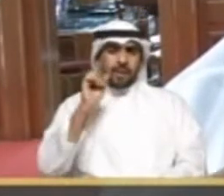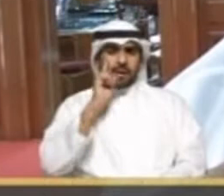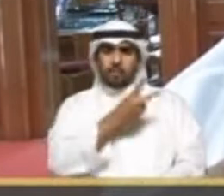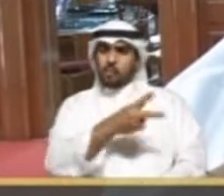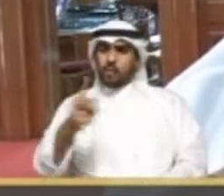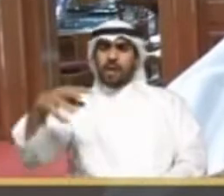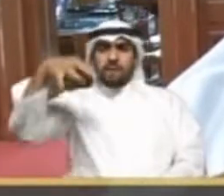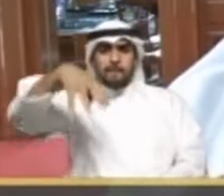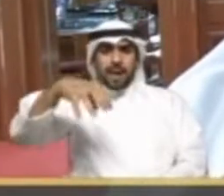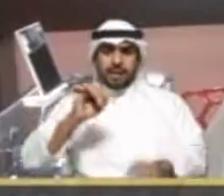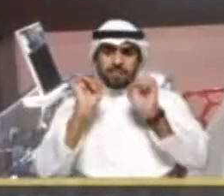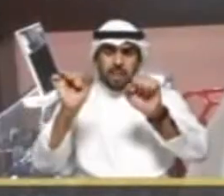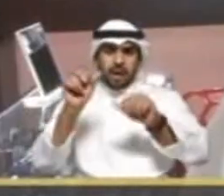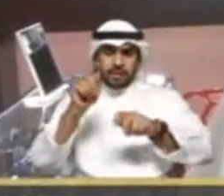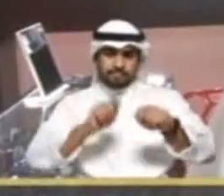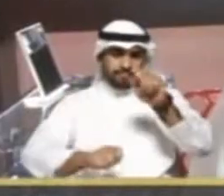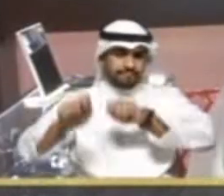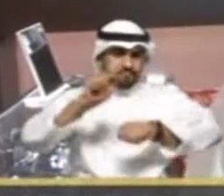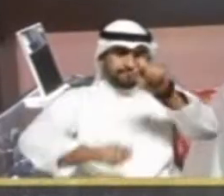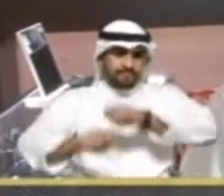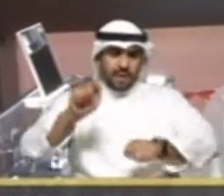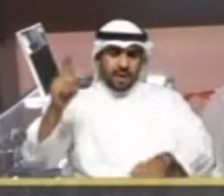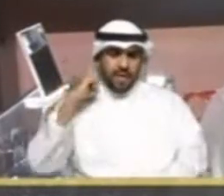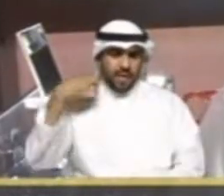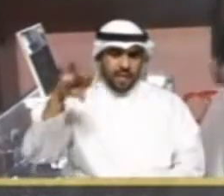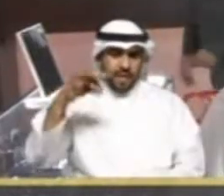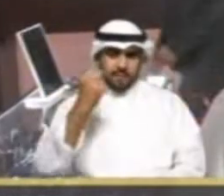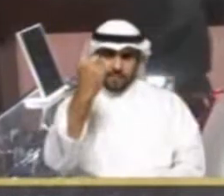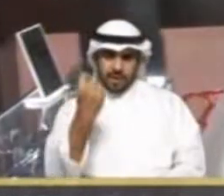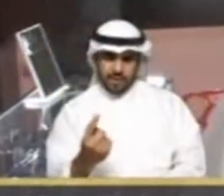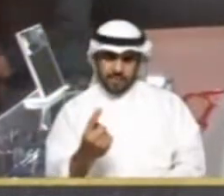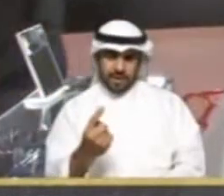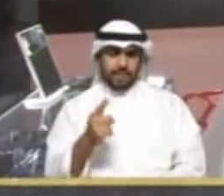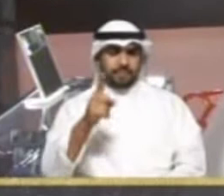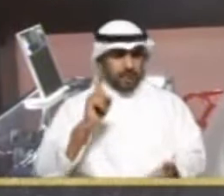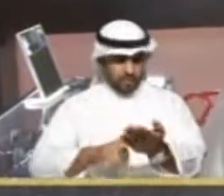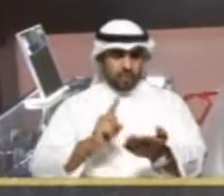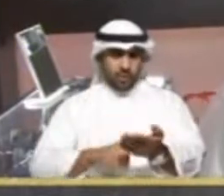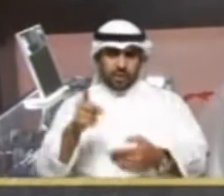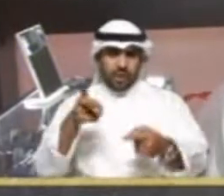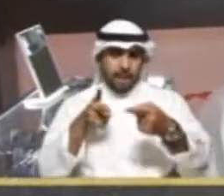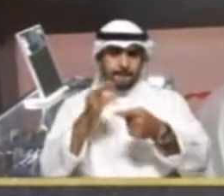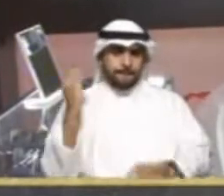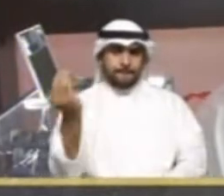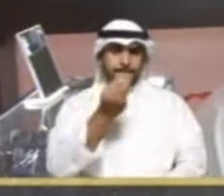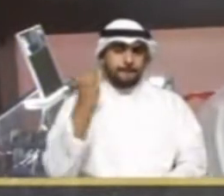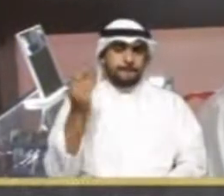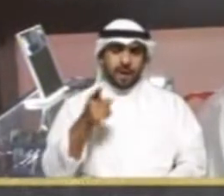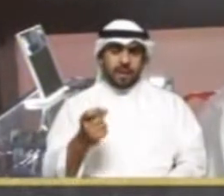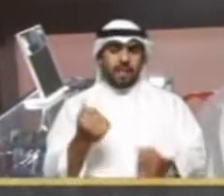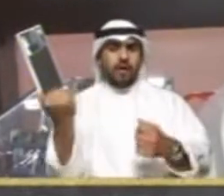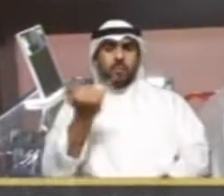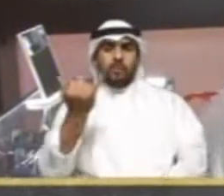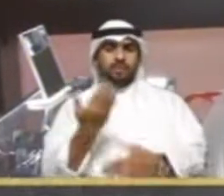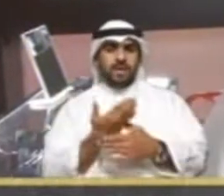شريحة كبيرة من المجتمع الكويتي. والله المعارض دائما احنا بالنسبة لنا مهمة، يعني خلالها ننزل تشكيلة جديدة، نتعرف